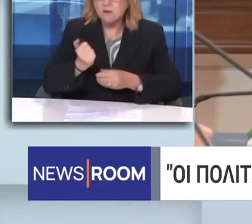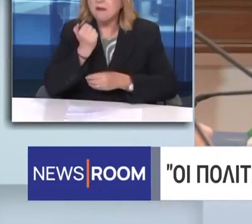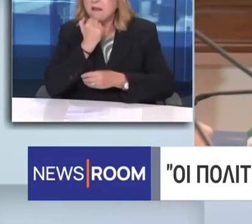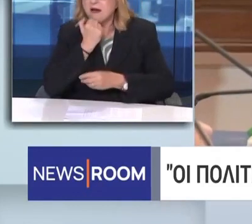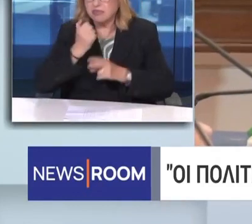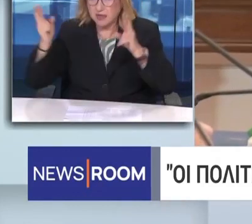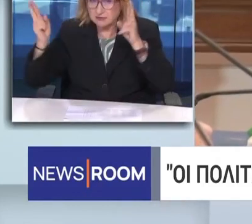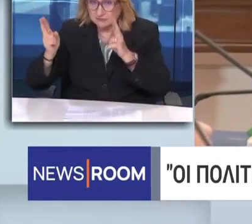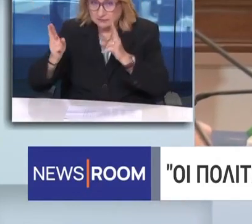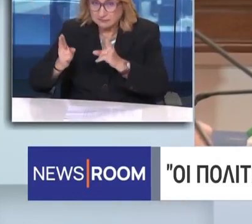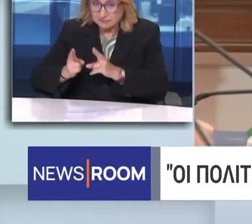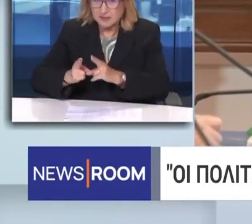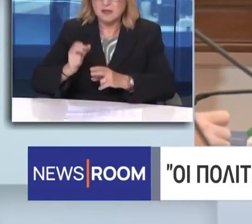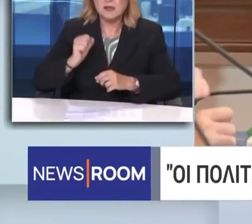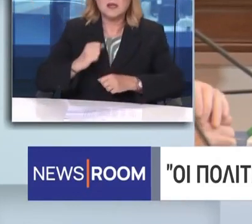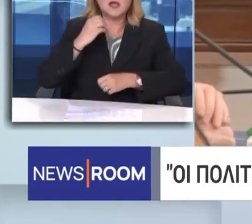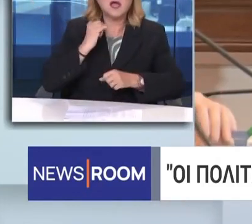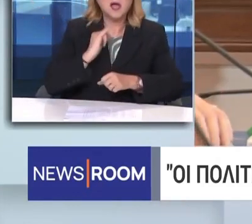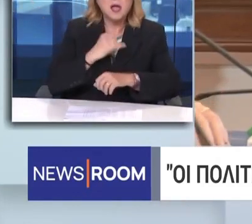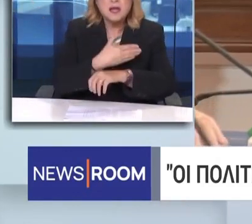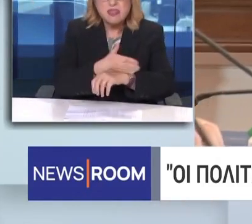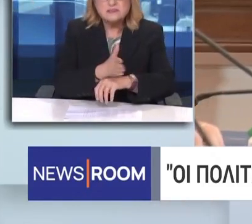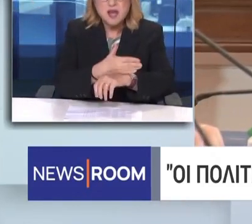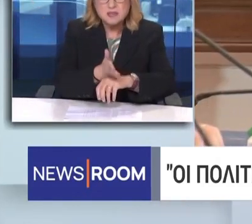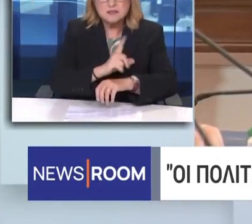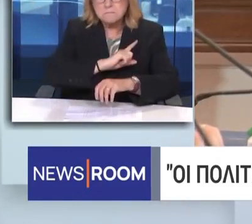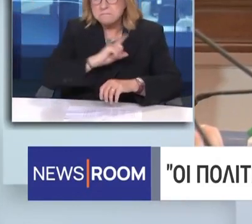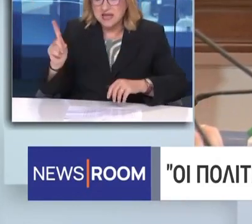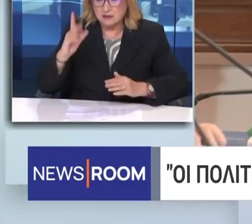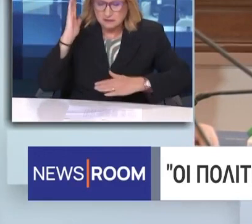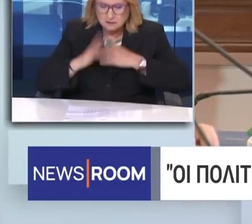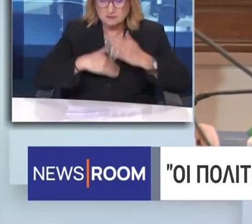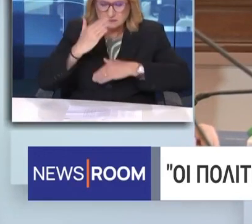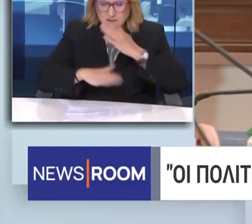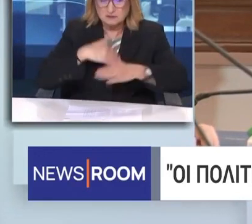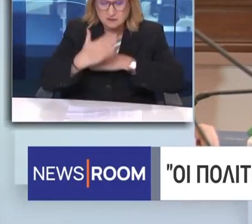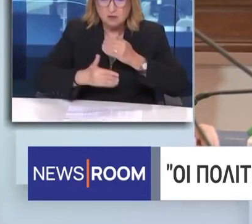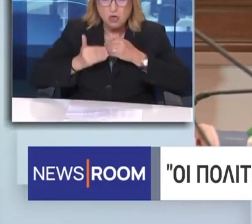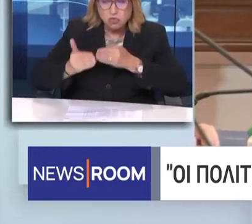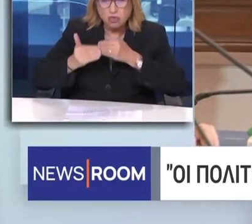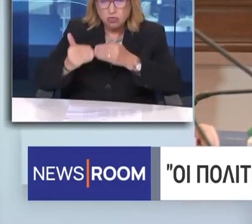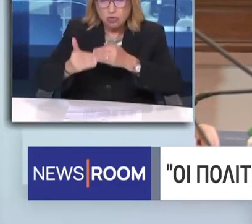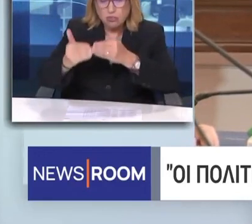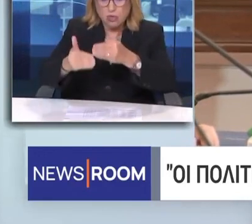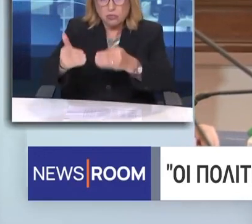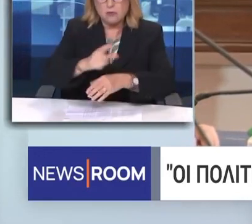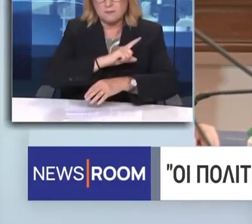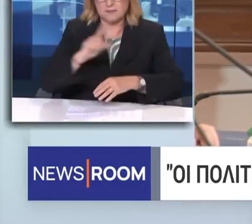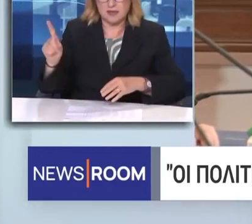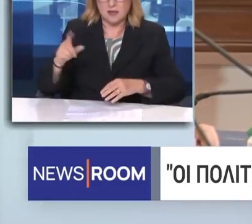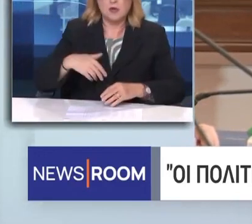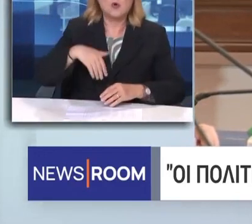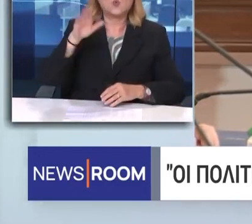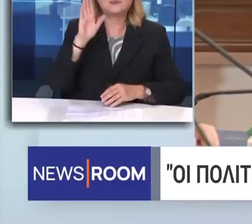μία πορεία χωρίς υποκριτικές στροφές προς τα δεξιά, προς τα